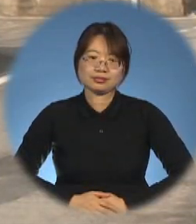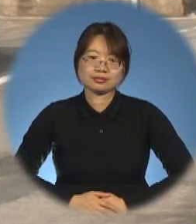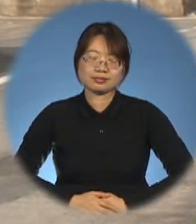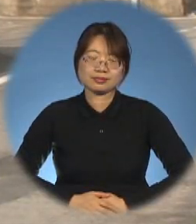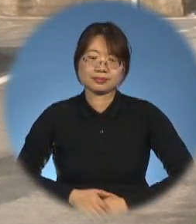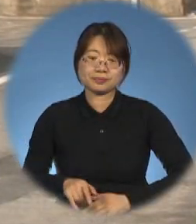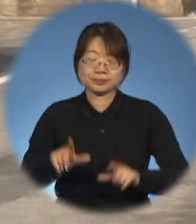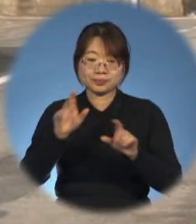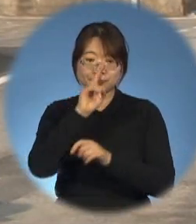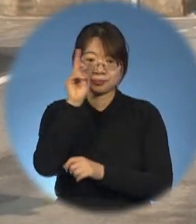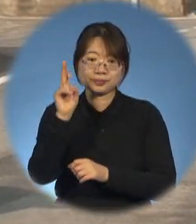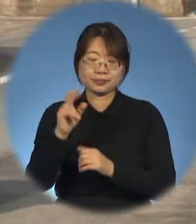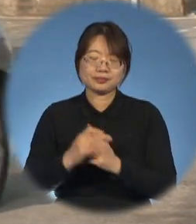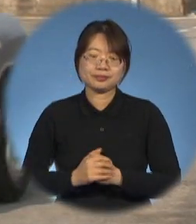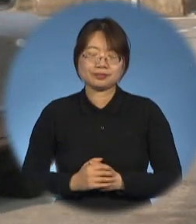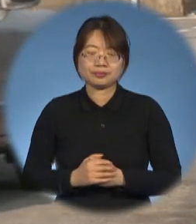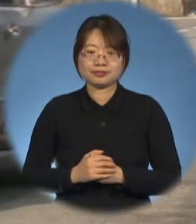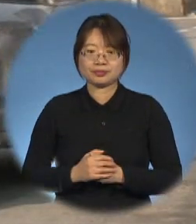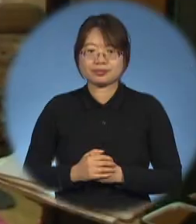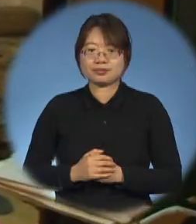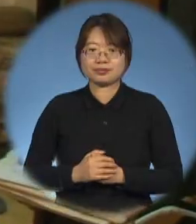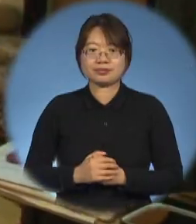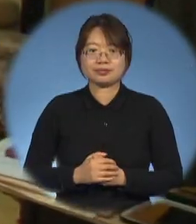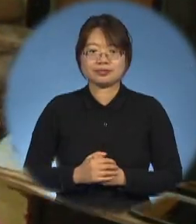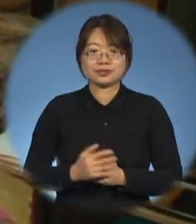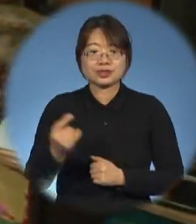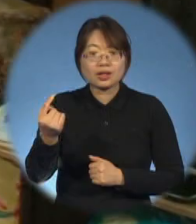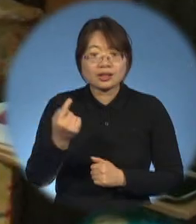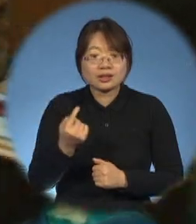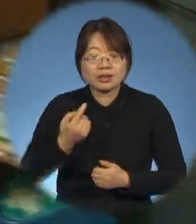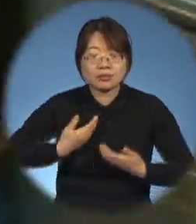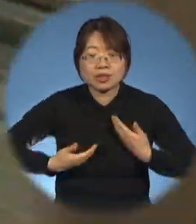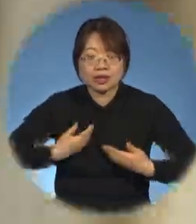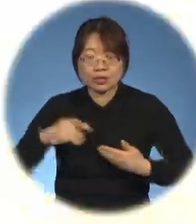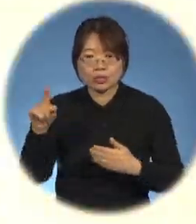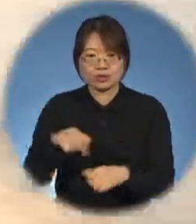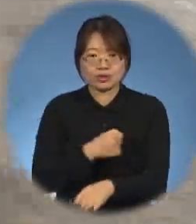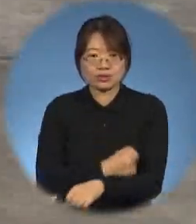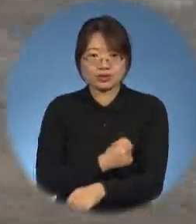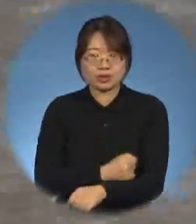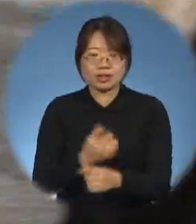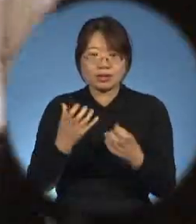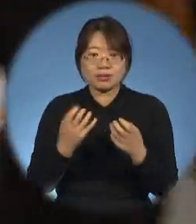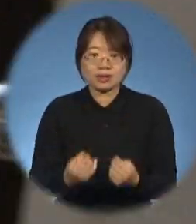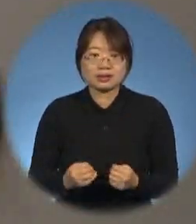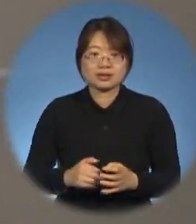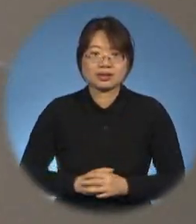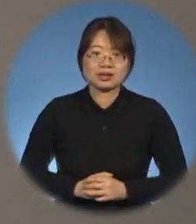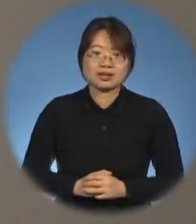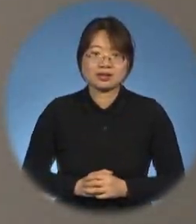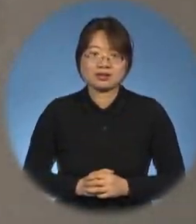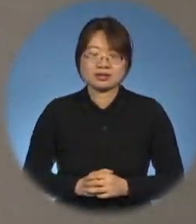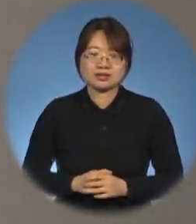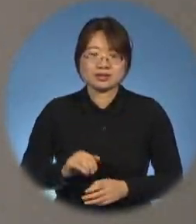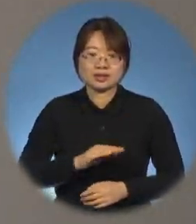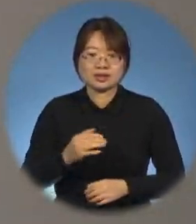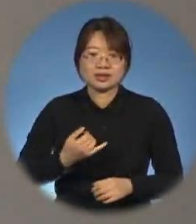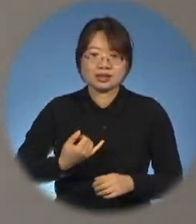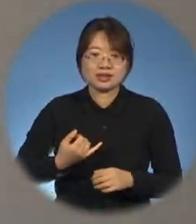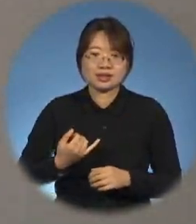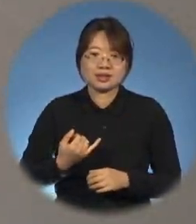아 이날 오후 그냥 생각하여 아니라 어려 껐다 우리 공조 아니야 올해가